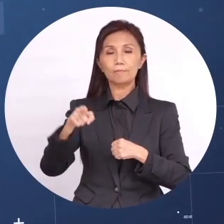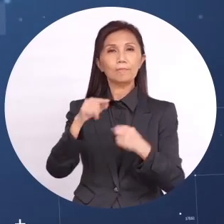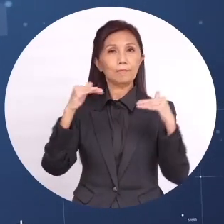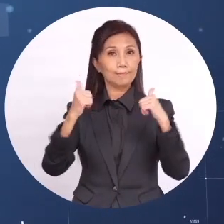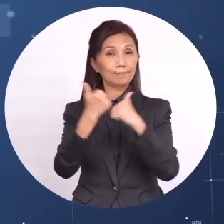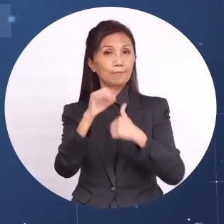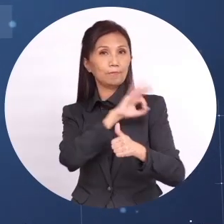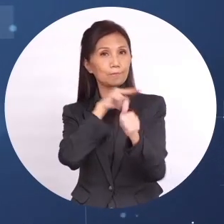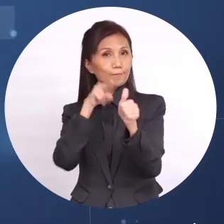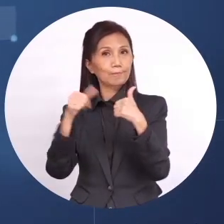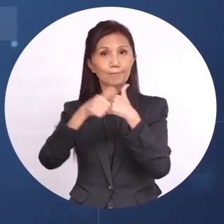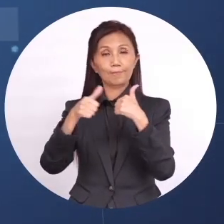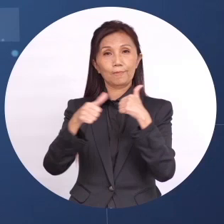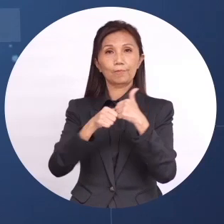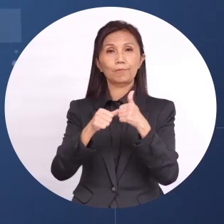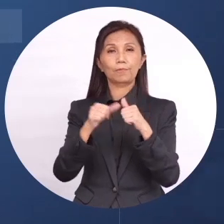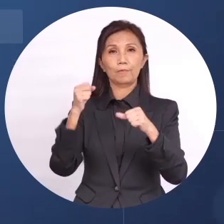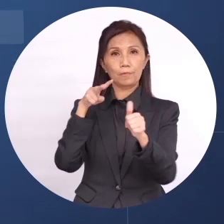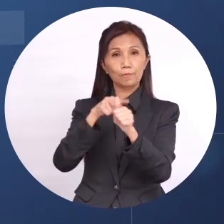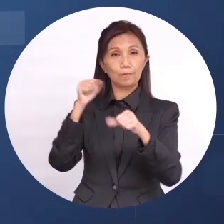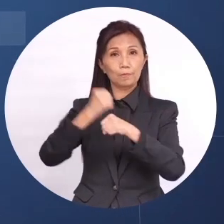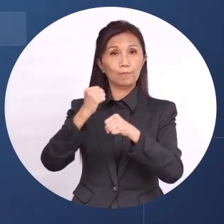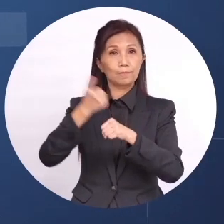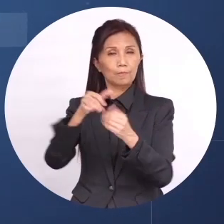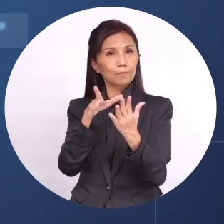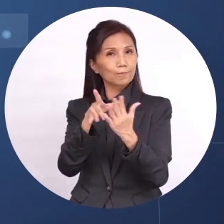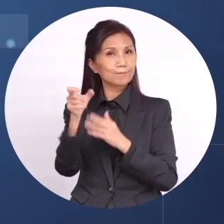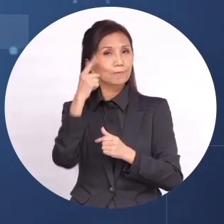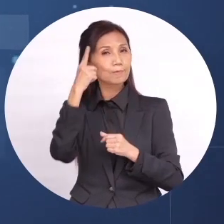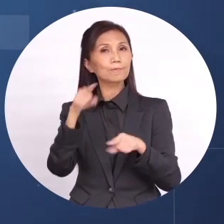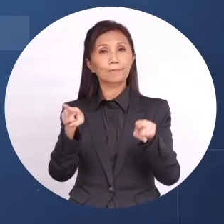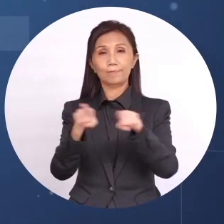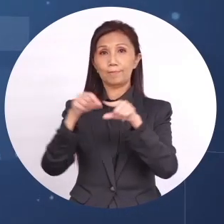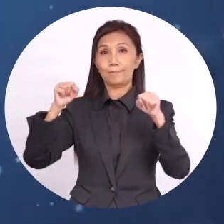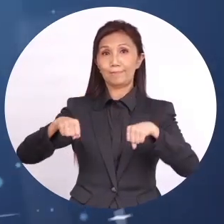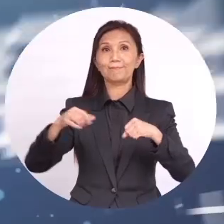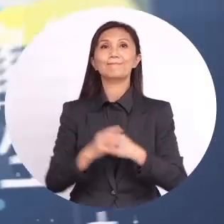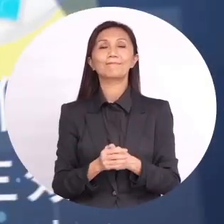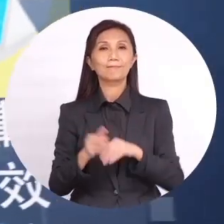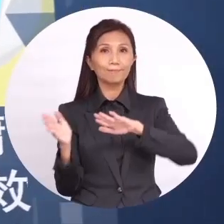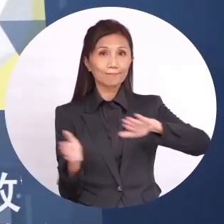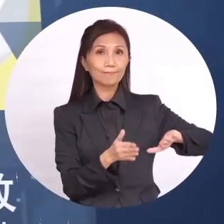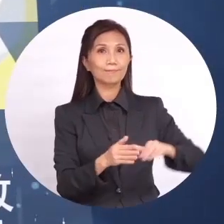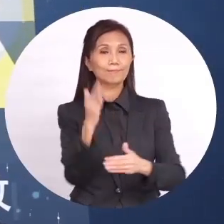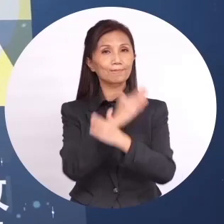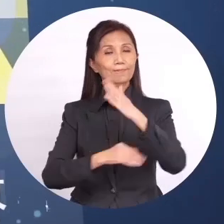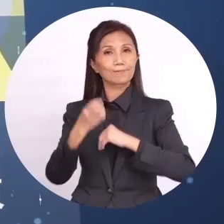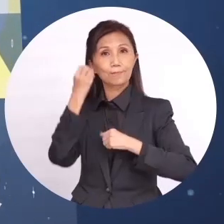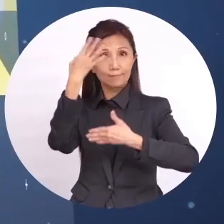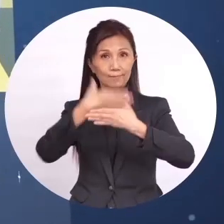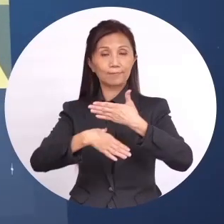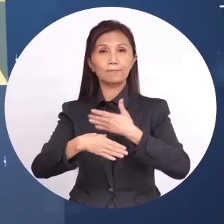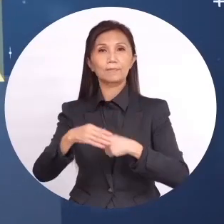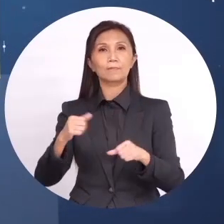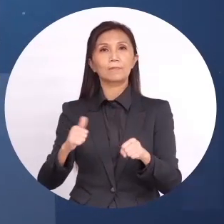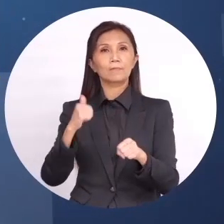平机会管治委员会的优秀管治和专业精神予以肯定。此外，残疾歧视条例的